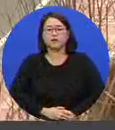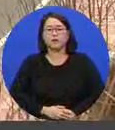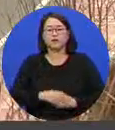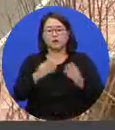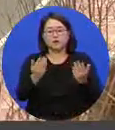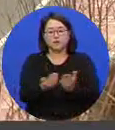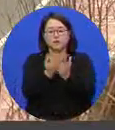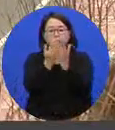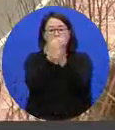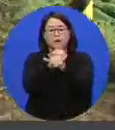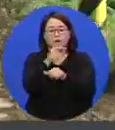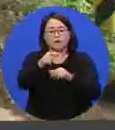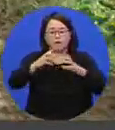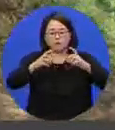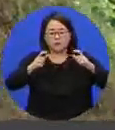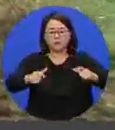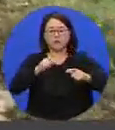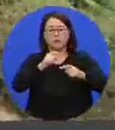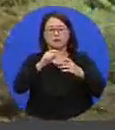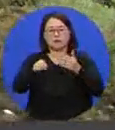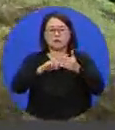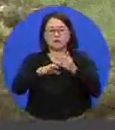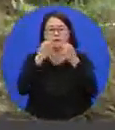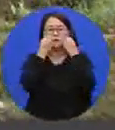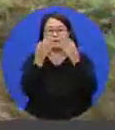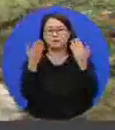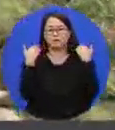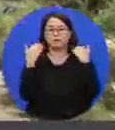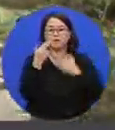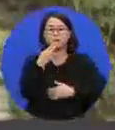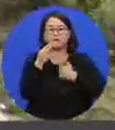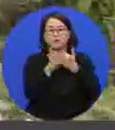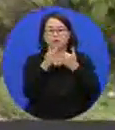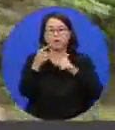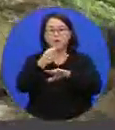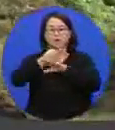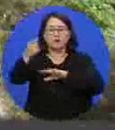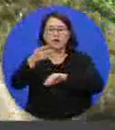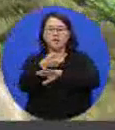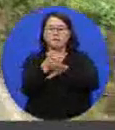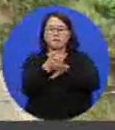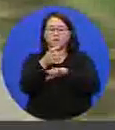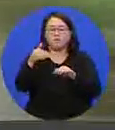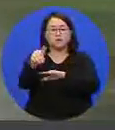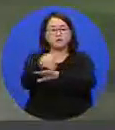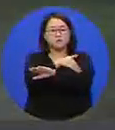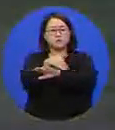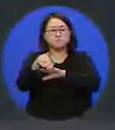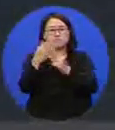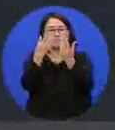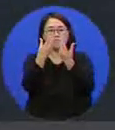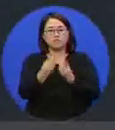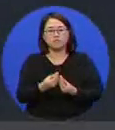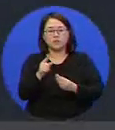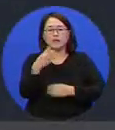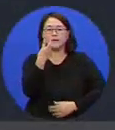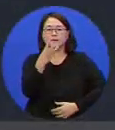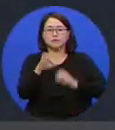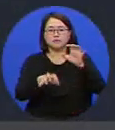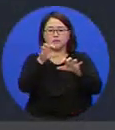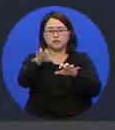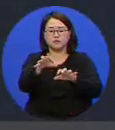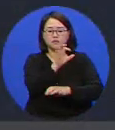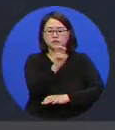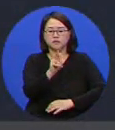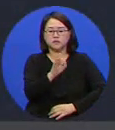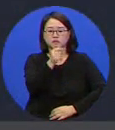택지지구에 신설학교가 없어서 내년에 통학 버스를 타고 인근 학교에 다니는 사례는 세 곳입니다. 만성지구